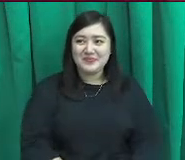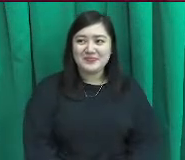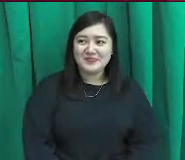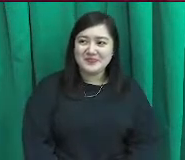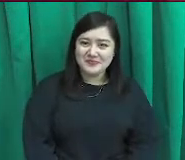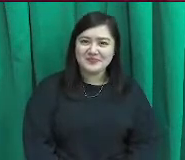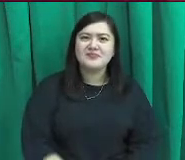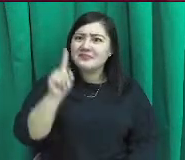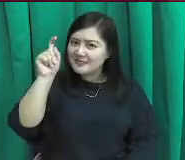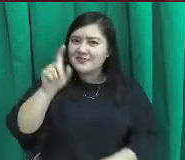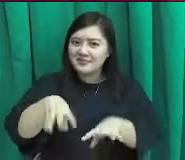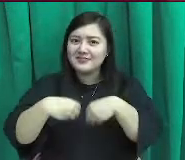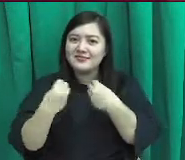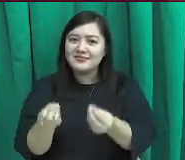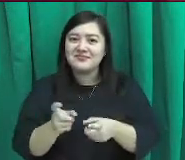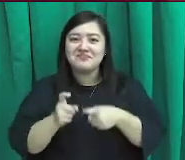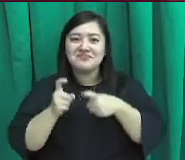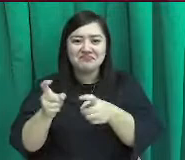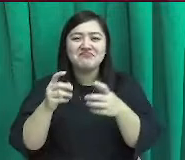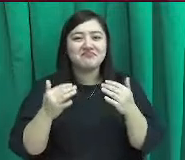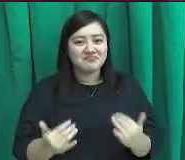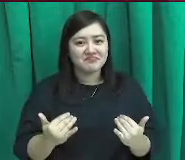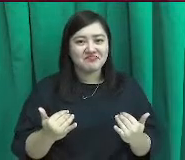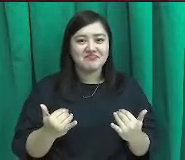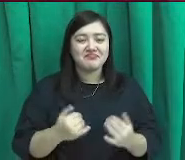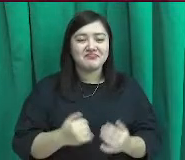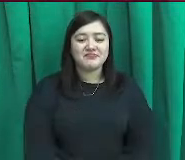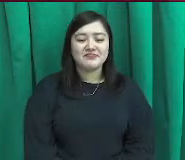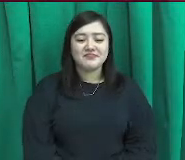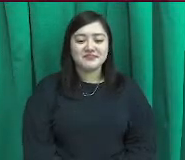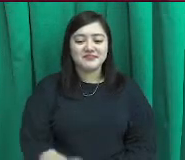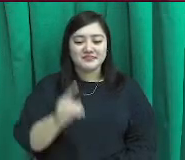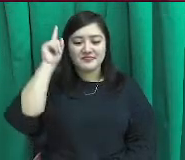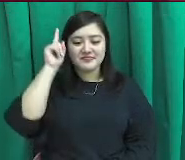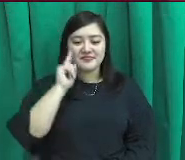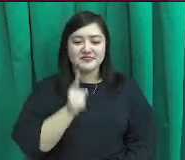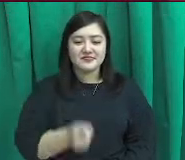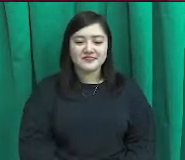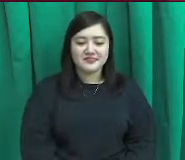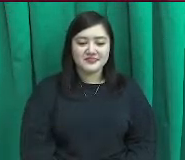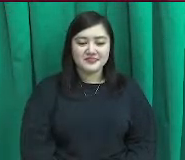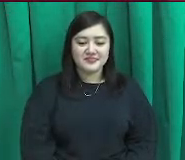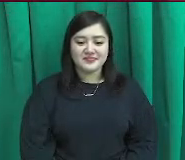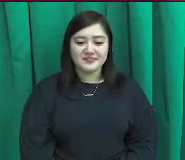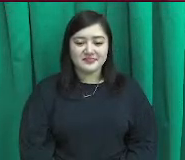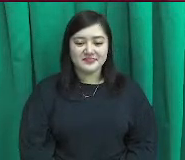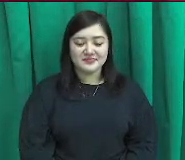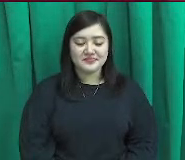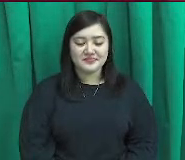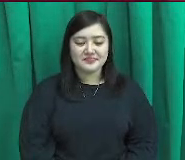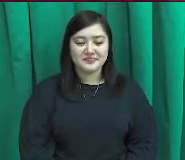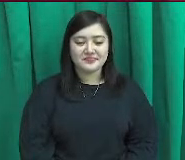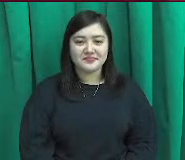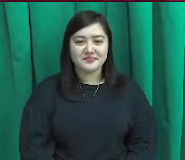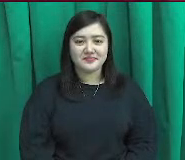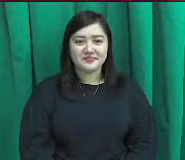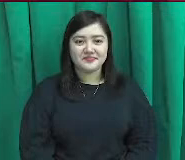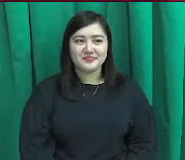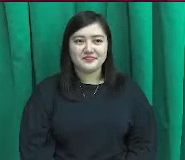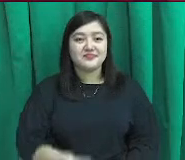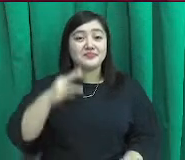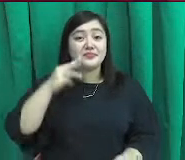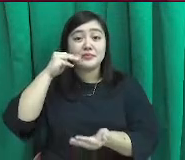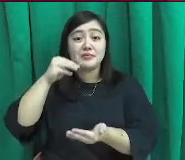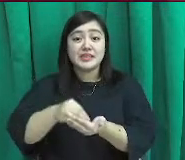Urang-urada. What? Yan, yan. Ay, binabati ko rin. Maganda po ito, no? Sabi, nabasa ko lang dito nga sa comment section. Sabi